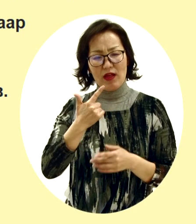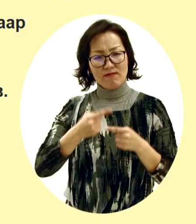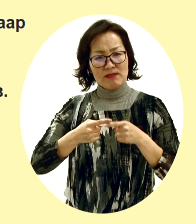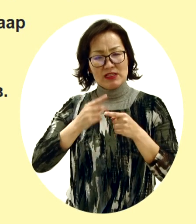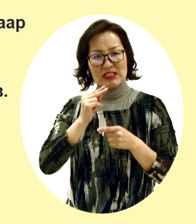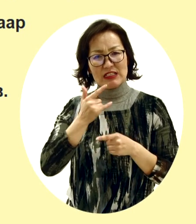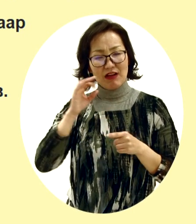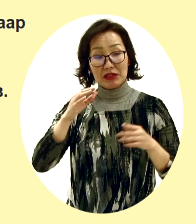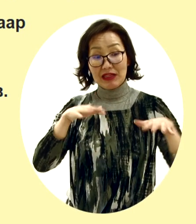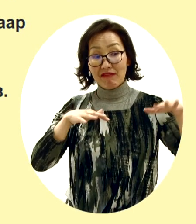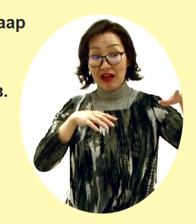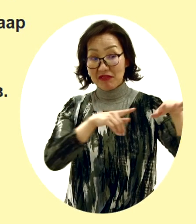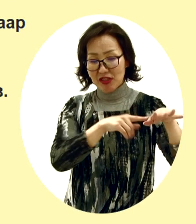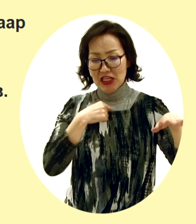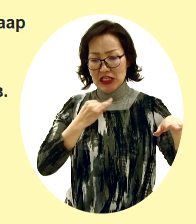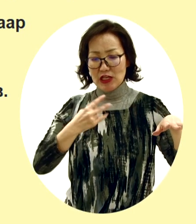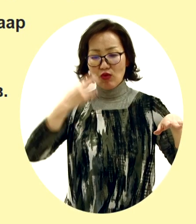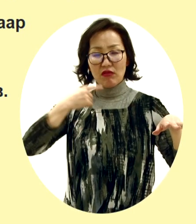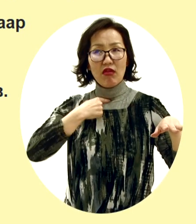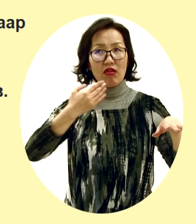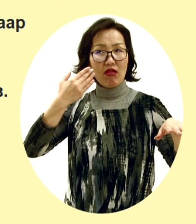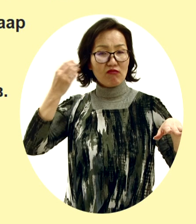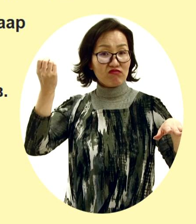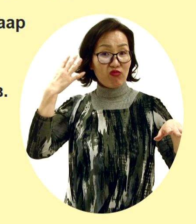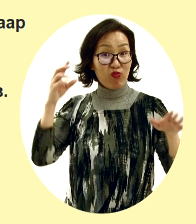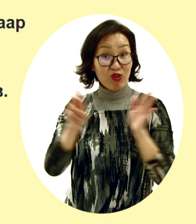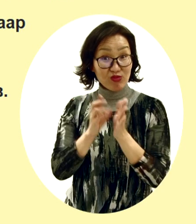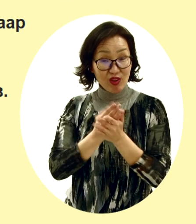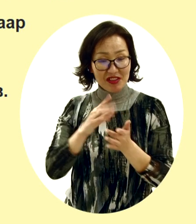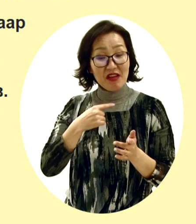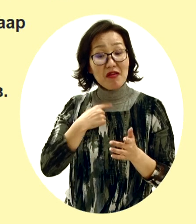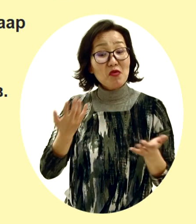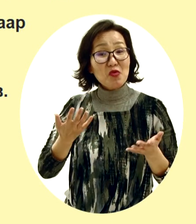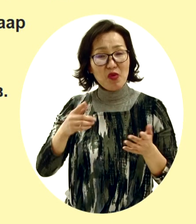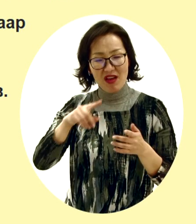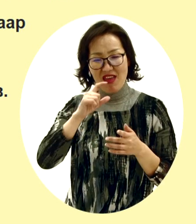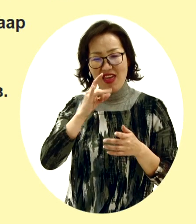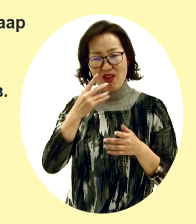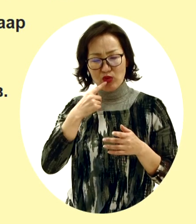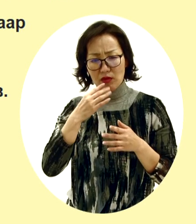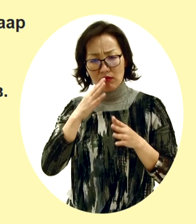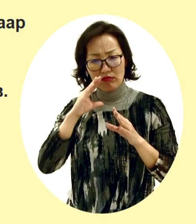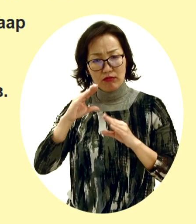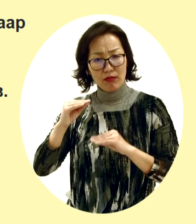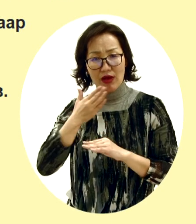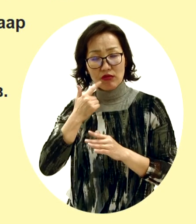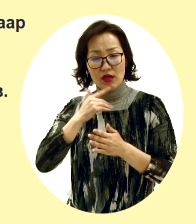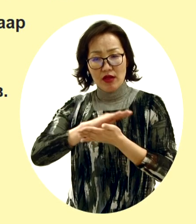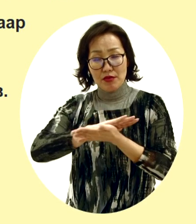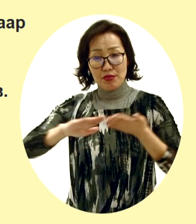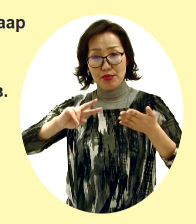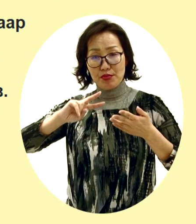далайн давулгааг даван сонсогдох болсон бөгөөд ээрүү тултраа хиллэгэн засарч гайхалтай цэвэр ярьдаг